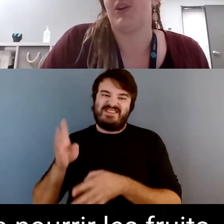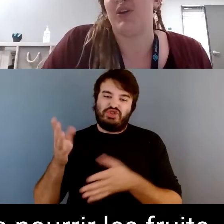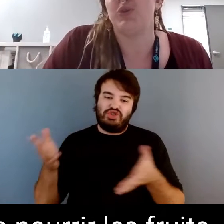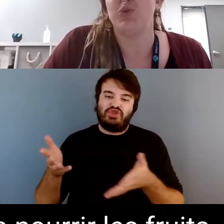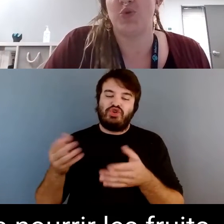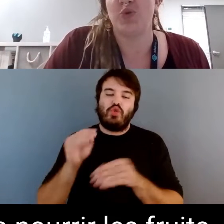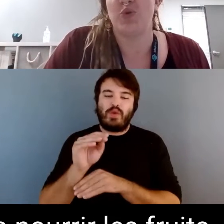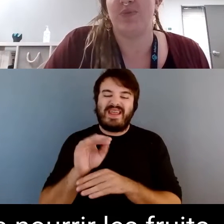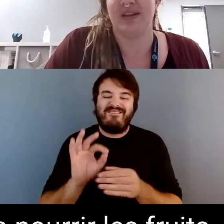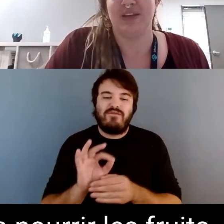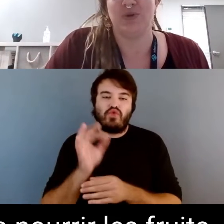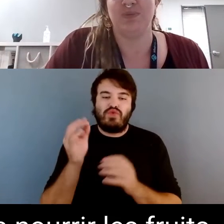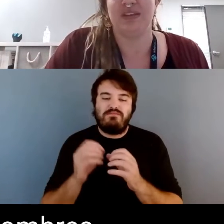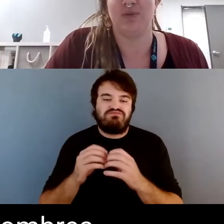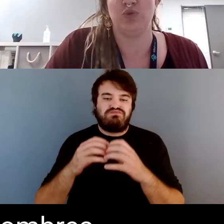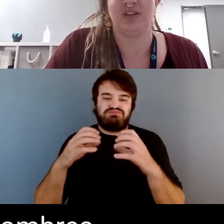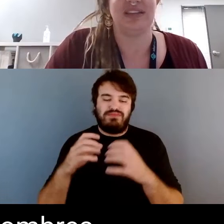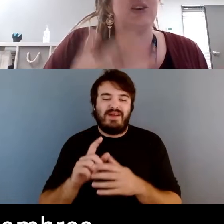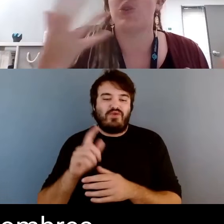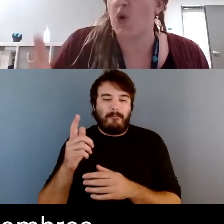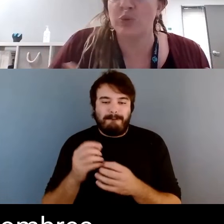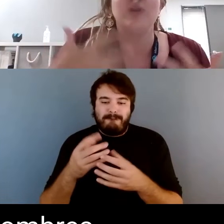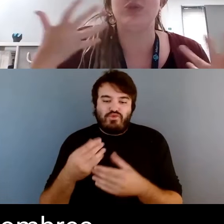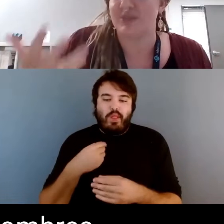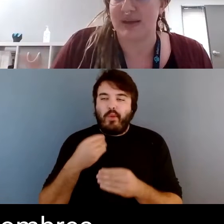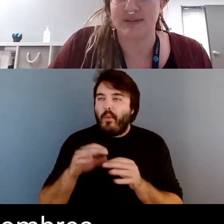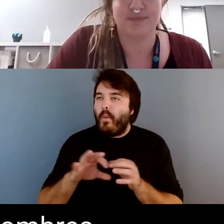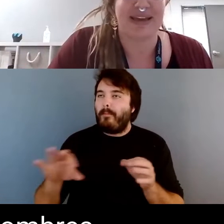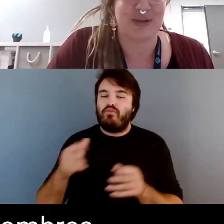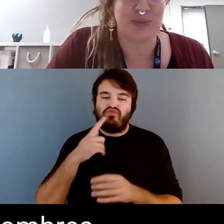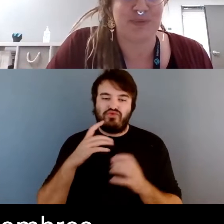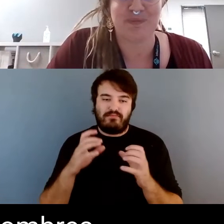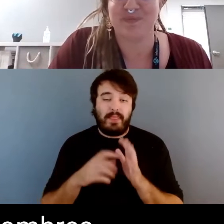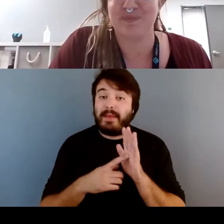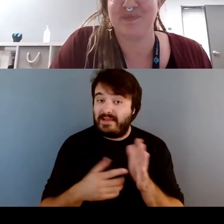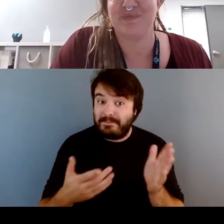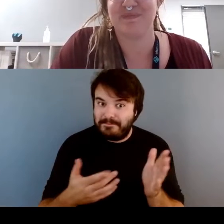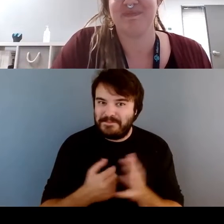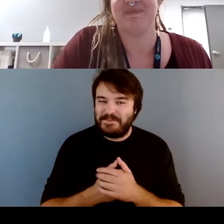sur nos plants de légumes qui vont nous donner des concombres ou des tomates, par exemple.